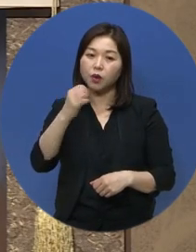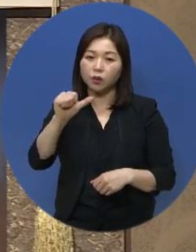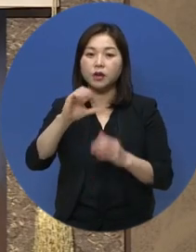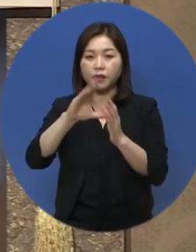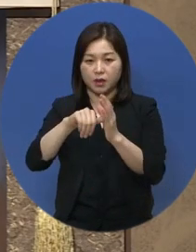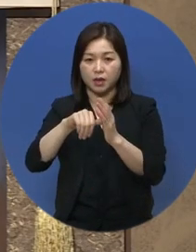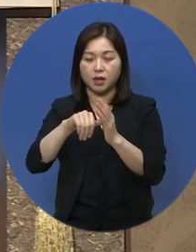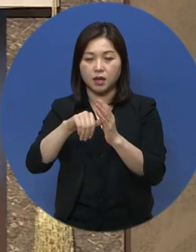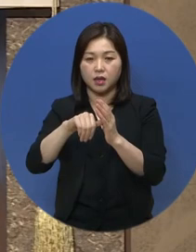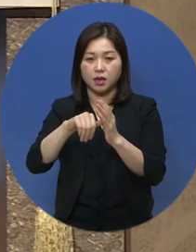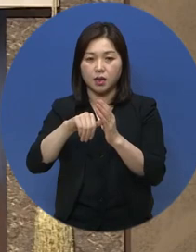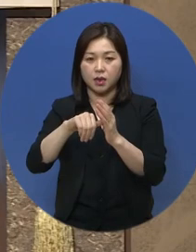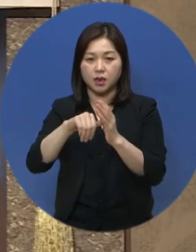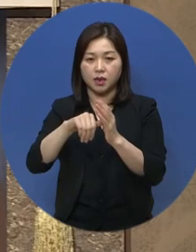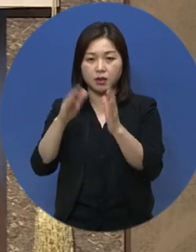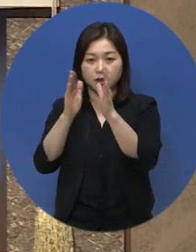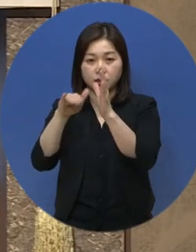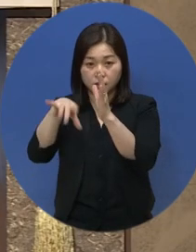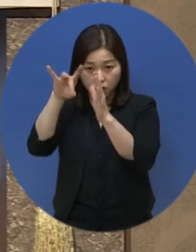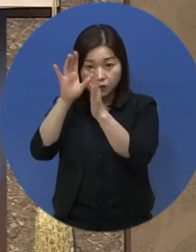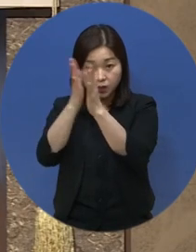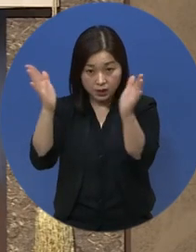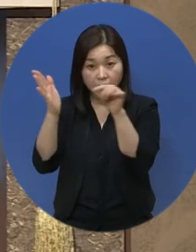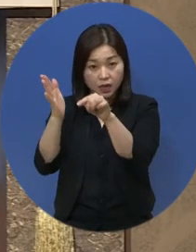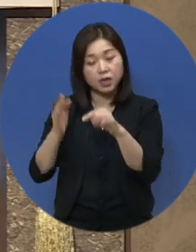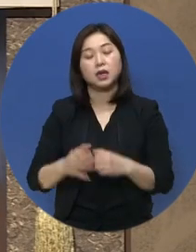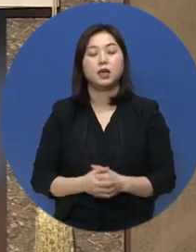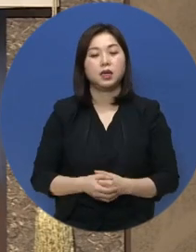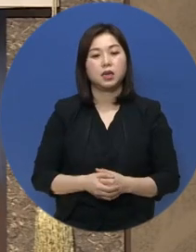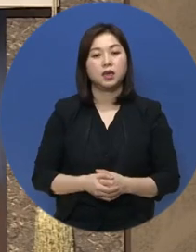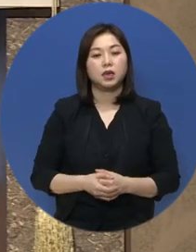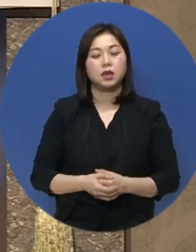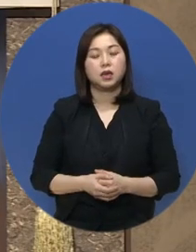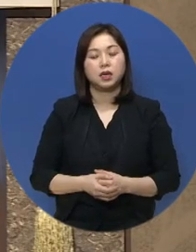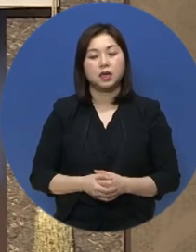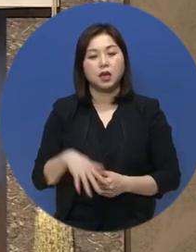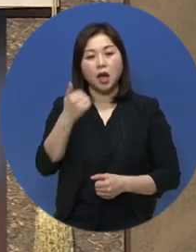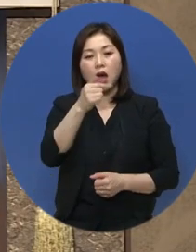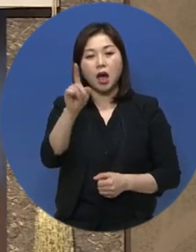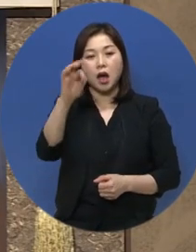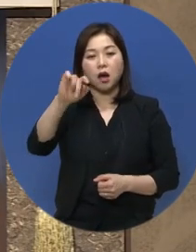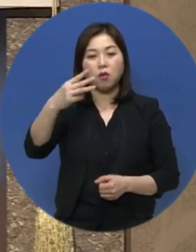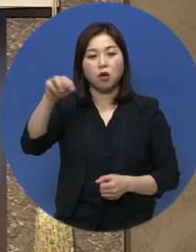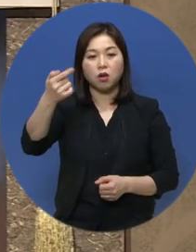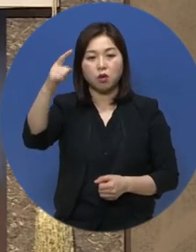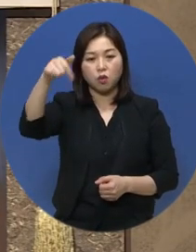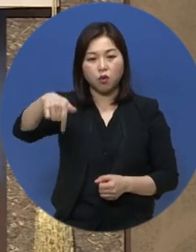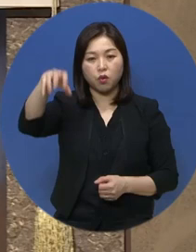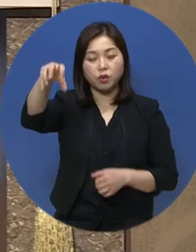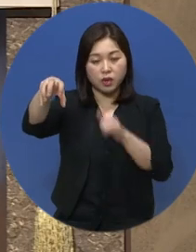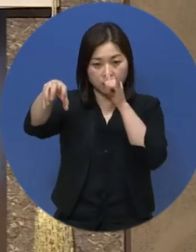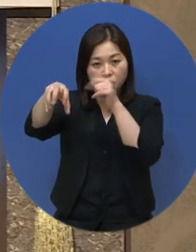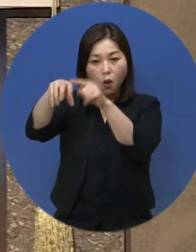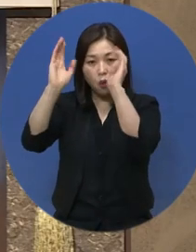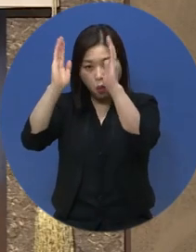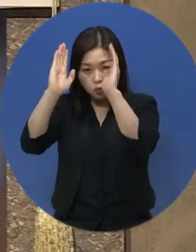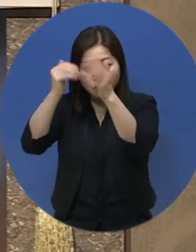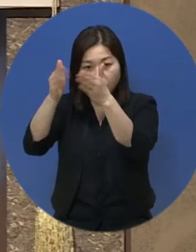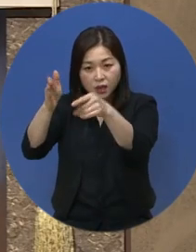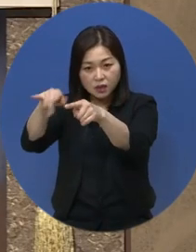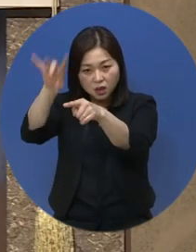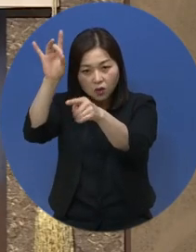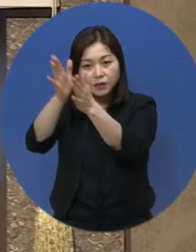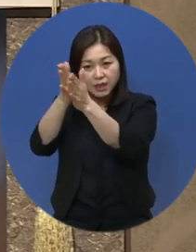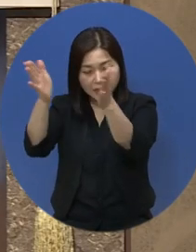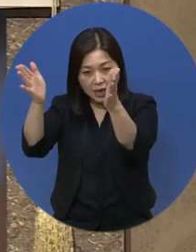1995년도 정도 그때부터 시작을 했다고 보고 있는데 네. 하월곡동에 있는 공부방에서 시작을 해서 그